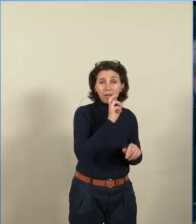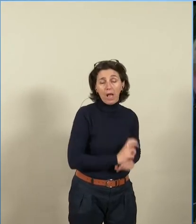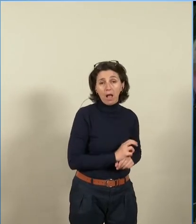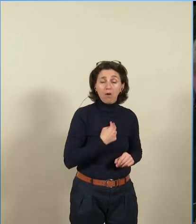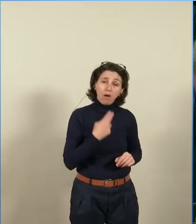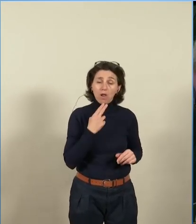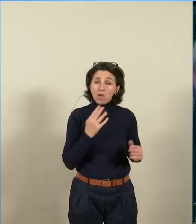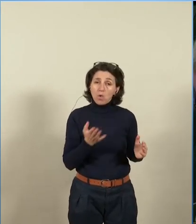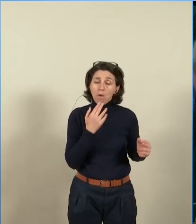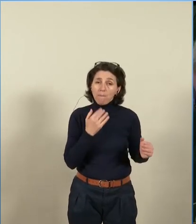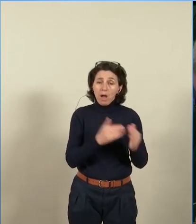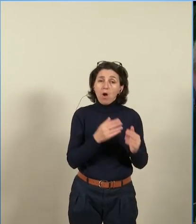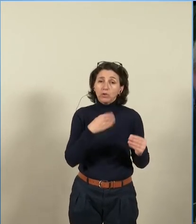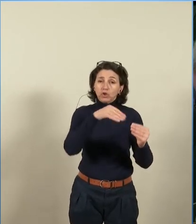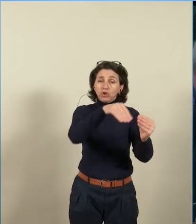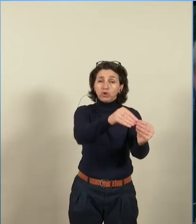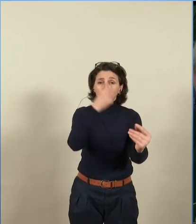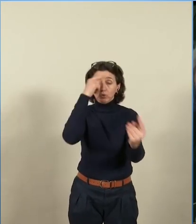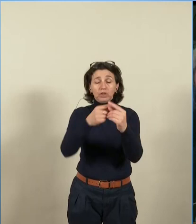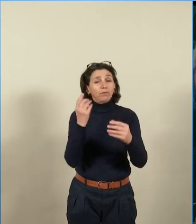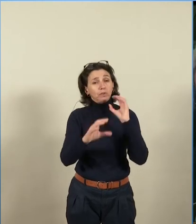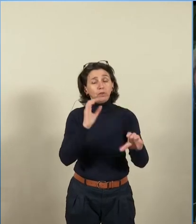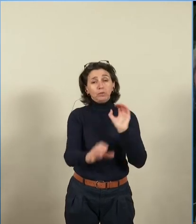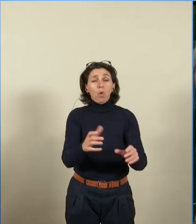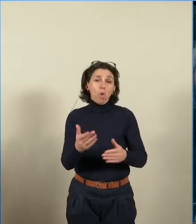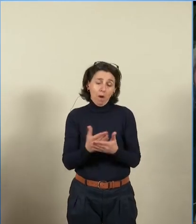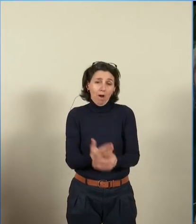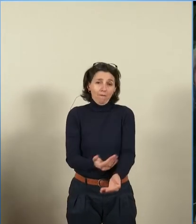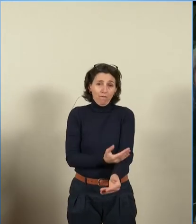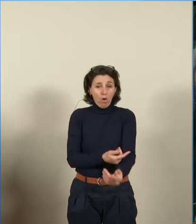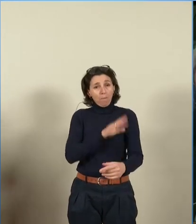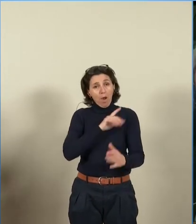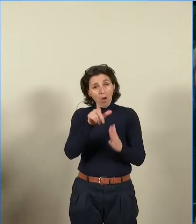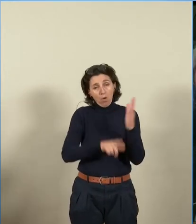en prévoyant les investissements nécessaires par une loi de programmation